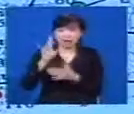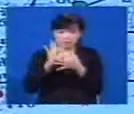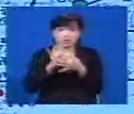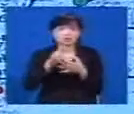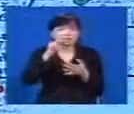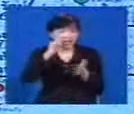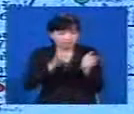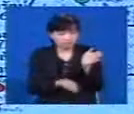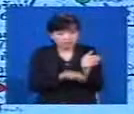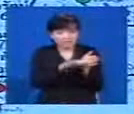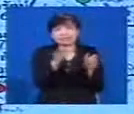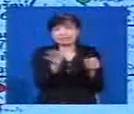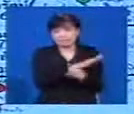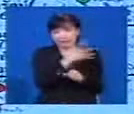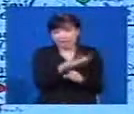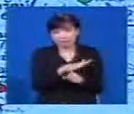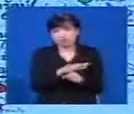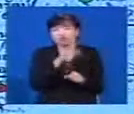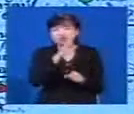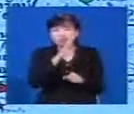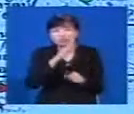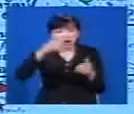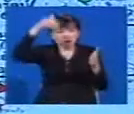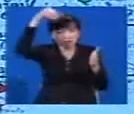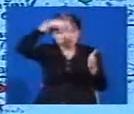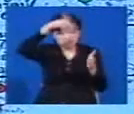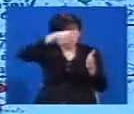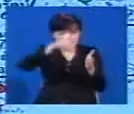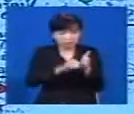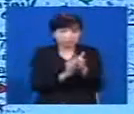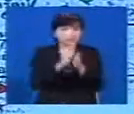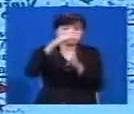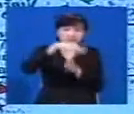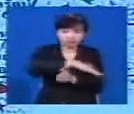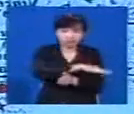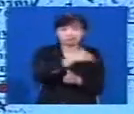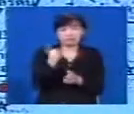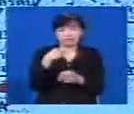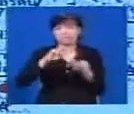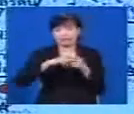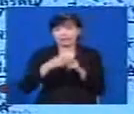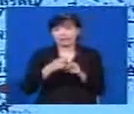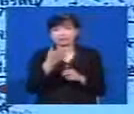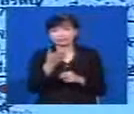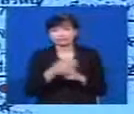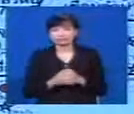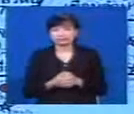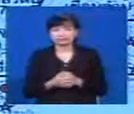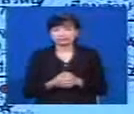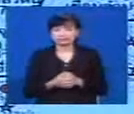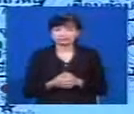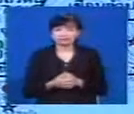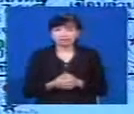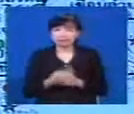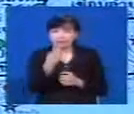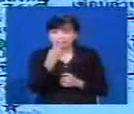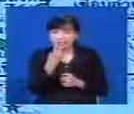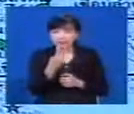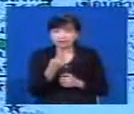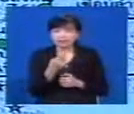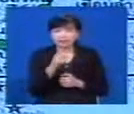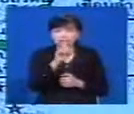จริงๆแล้วเขื่อนป่าสักเต็มที่เข้าได้เท่าไหร่นะ ประมาณเกือบ 1,900 กว่านะครับ 112นี่ถือว่าเต็ม 112นี่คือเปอร์เ